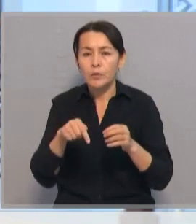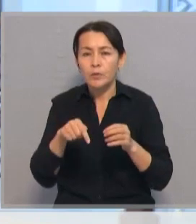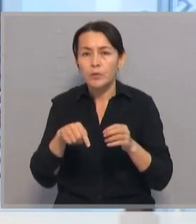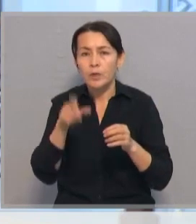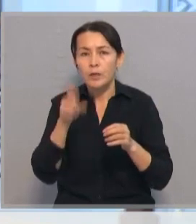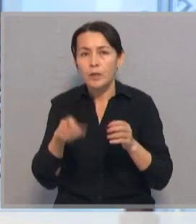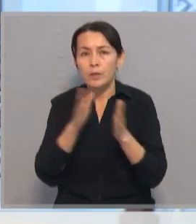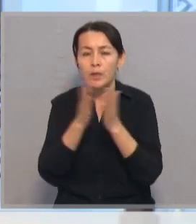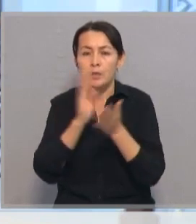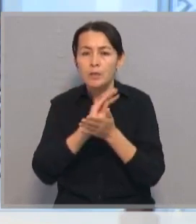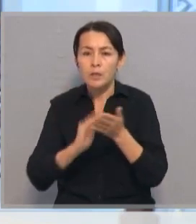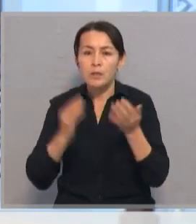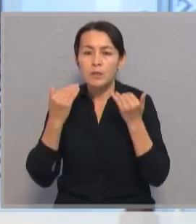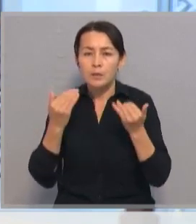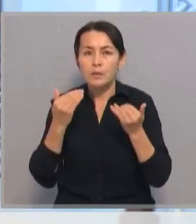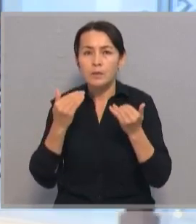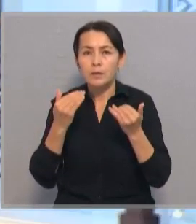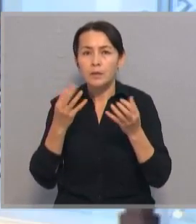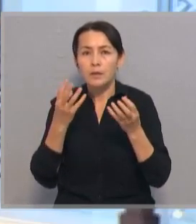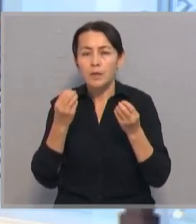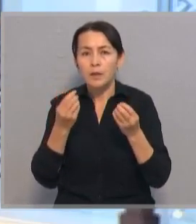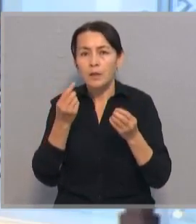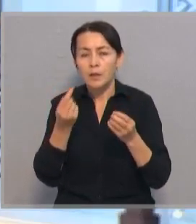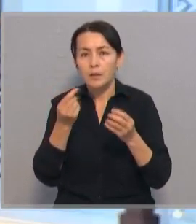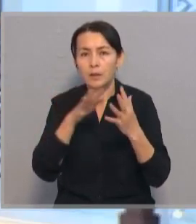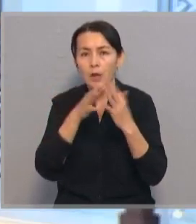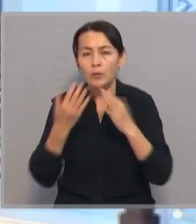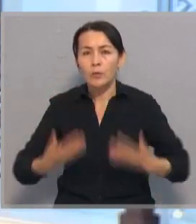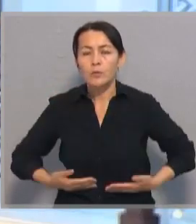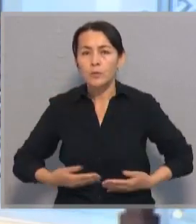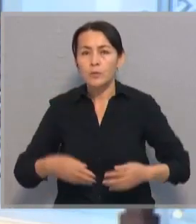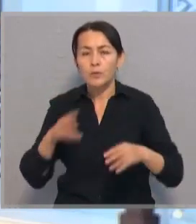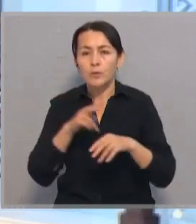осы кісіні ұғынып өстік мысалы. Кішкентай күнімізден әйтпесе енді кішкентай ғана ауылда өстік, ол жерде милиция да жоқ тұғын негізі.